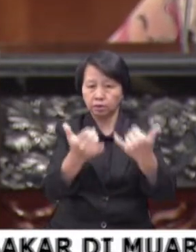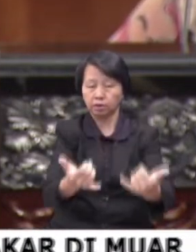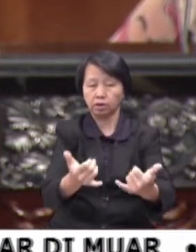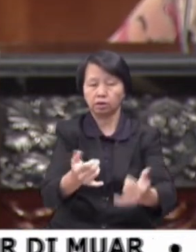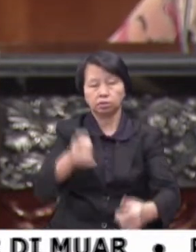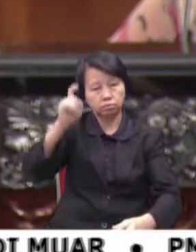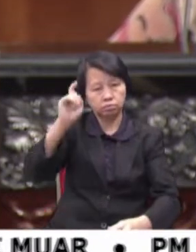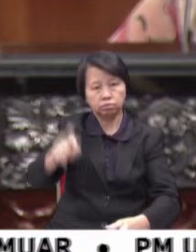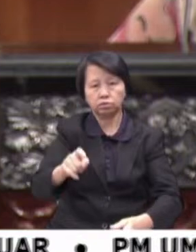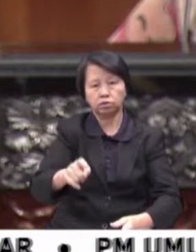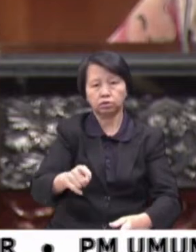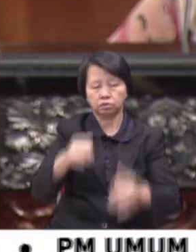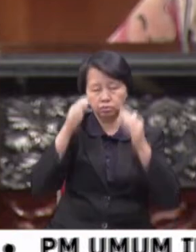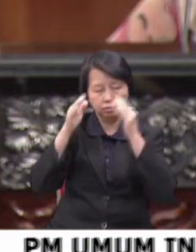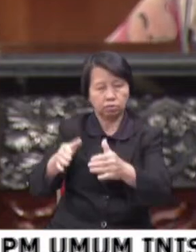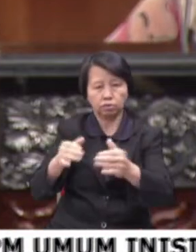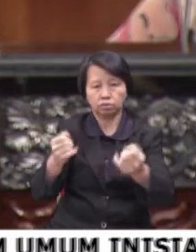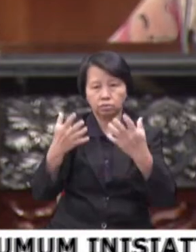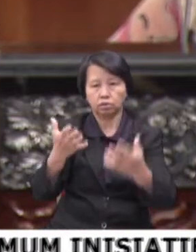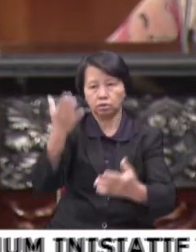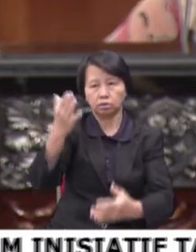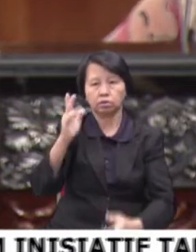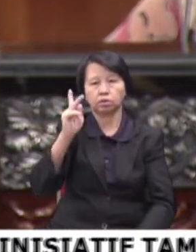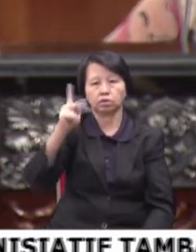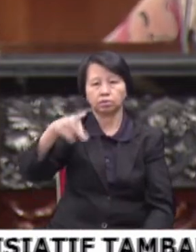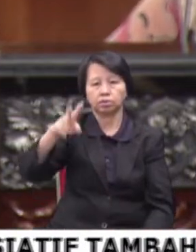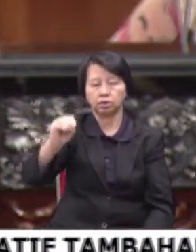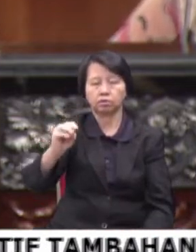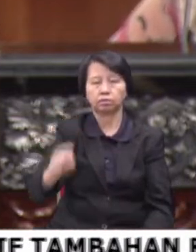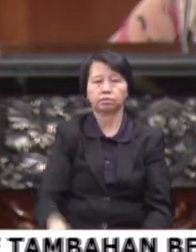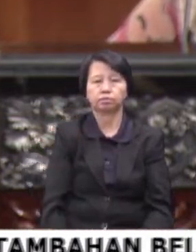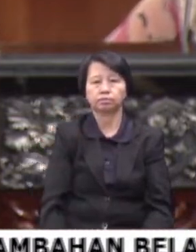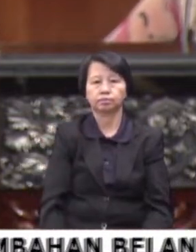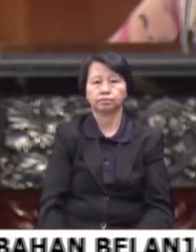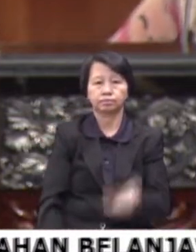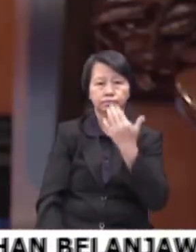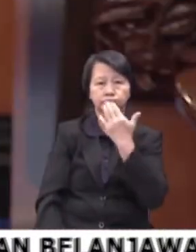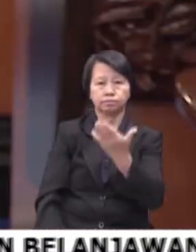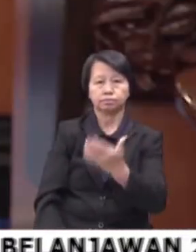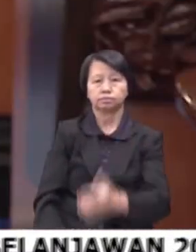ini yang perlu pihak Kementerian terima kasih